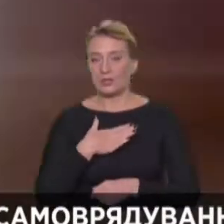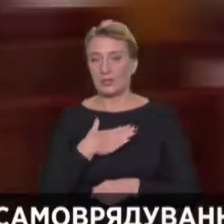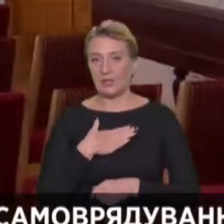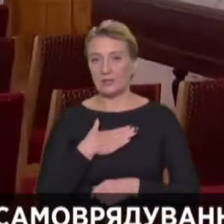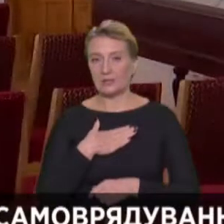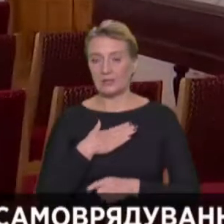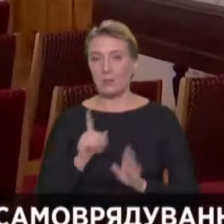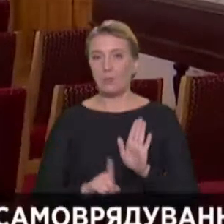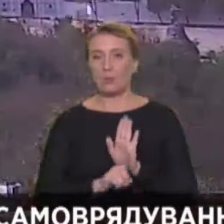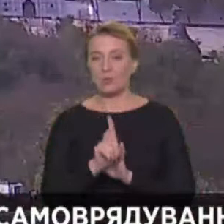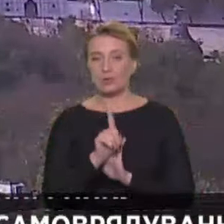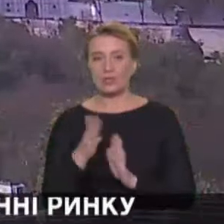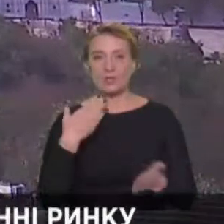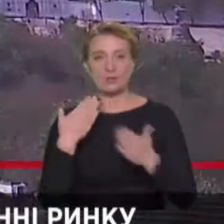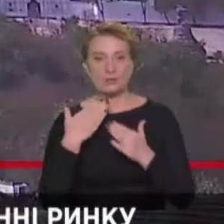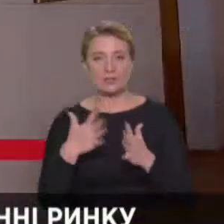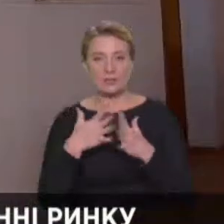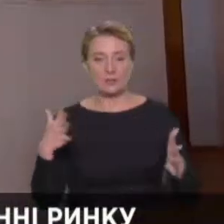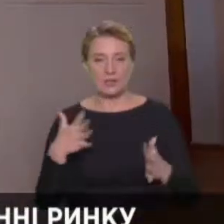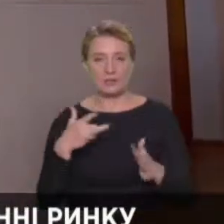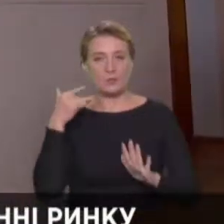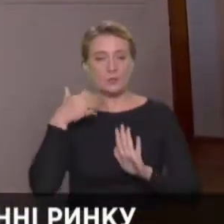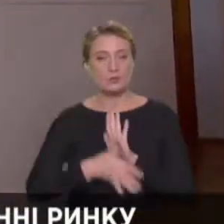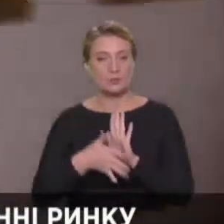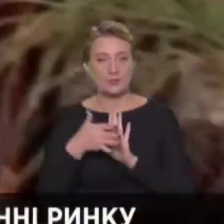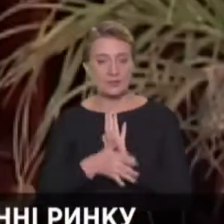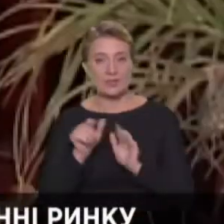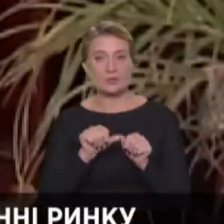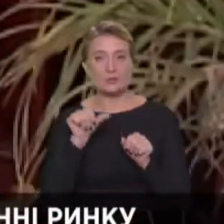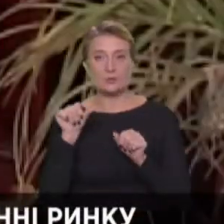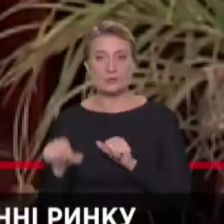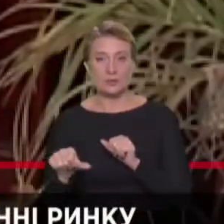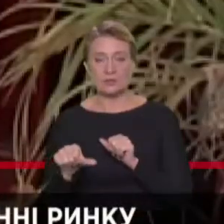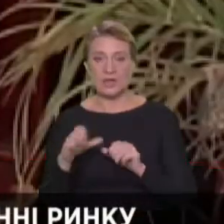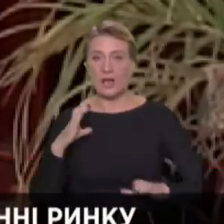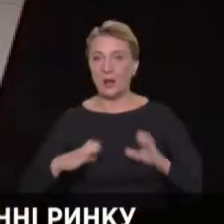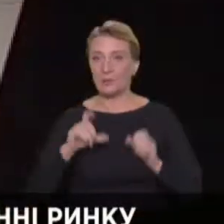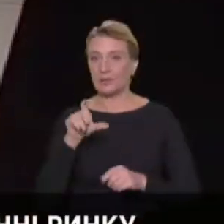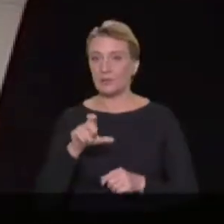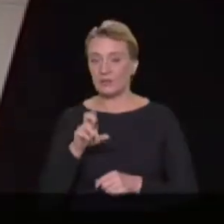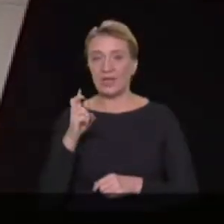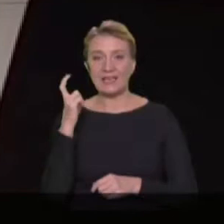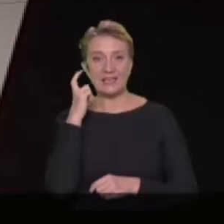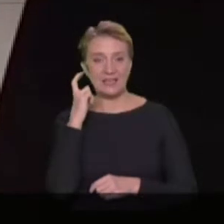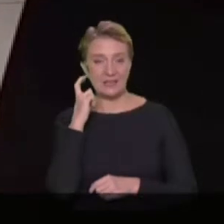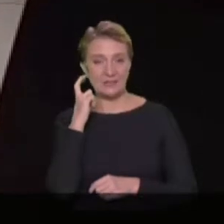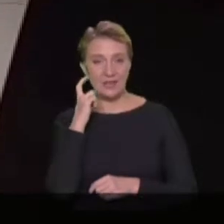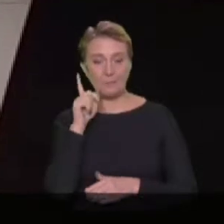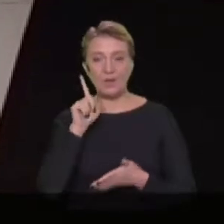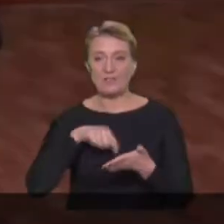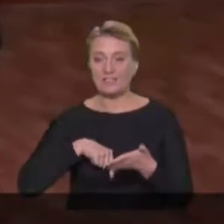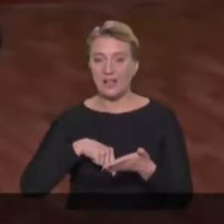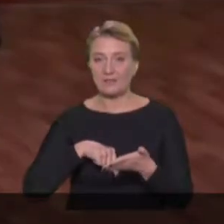розумінням. Державна акредитація зобов'язує багато до чого. Зокрема, абітурієнтів Київської православної духовної академії